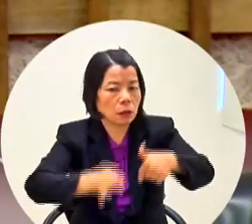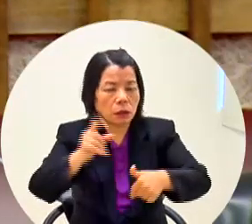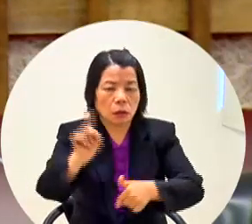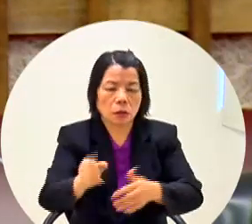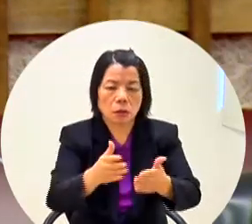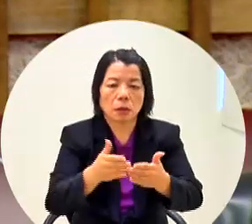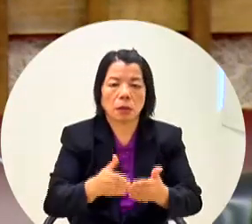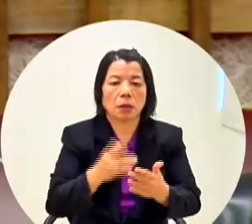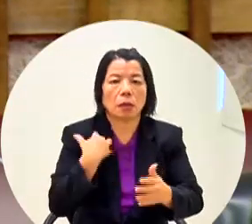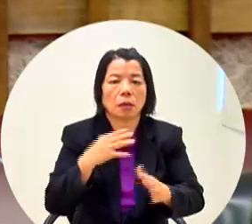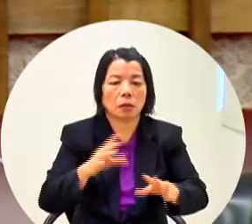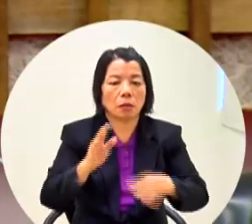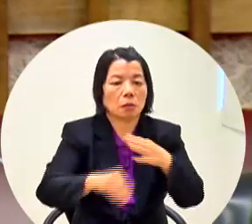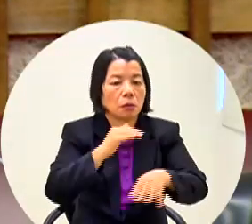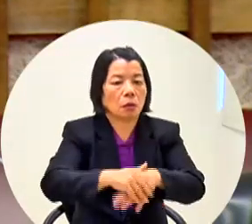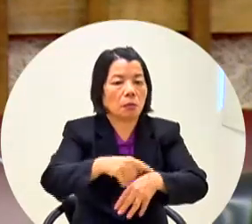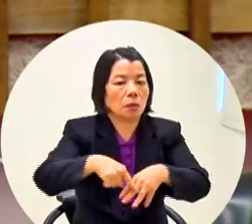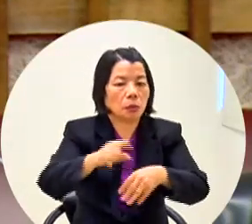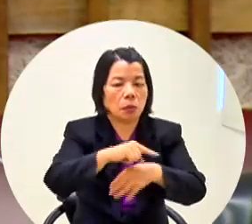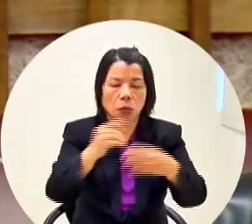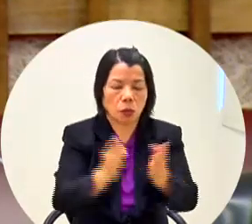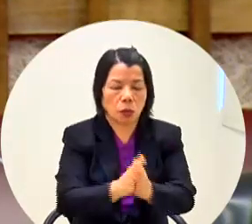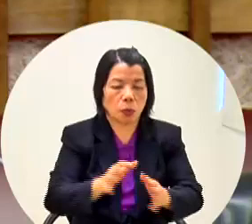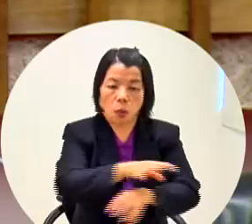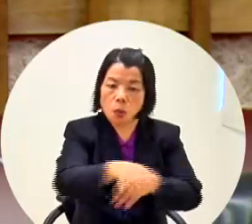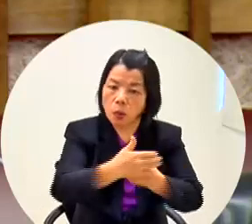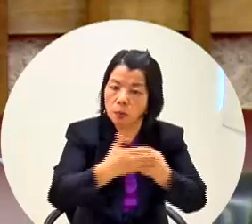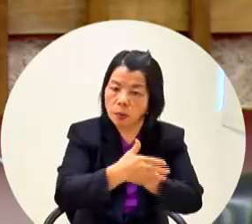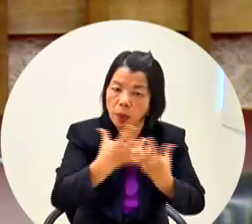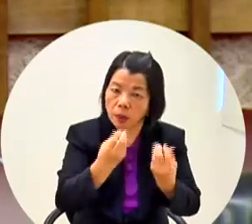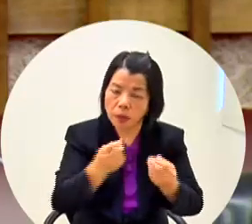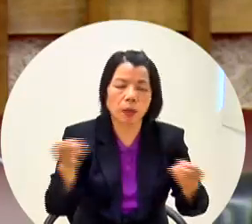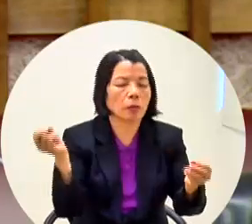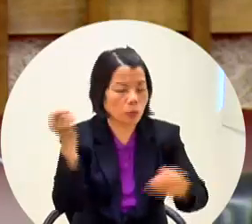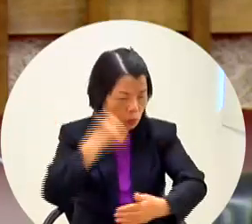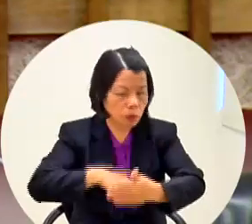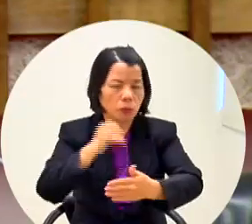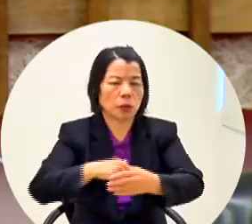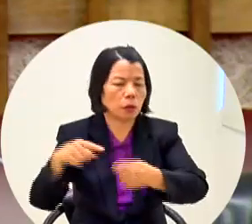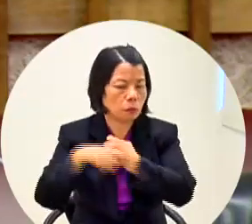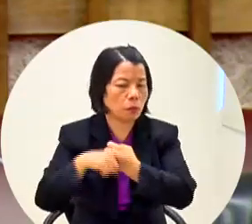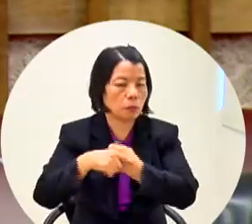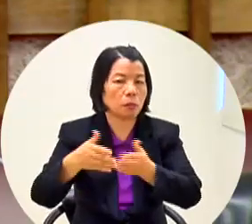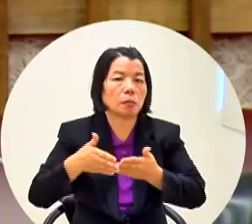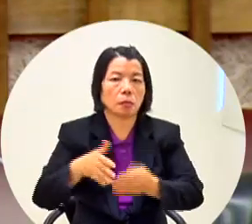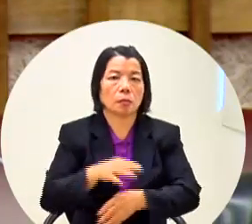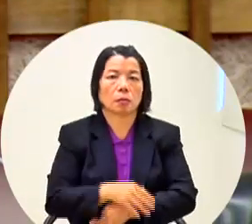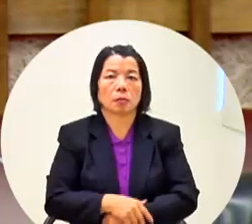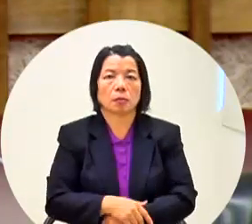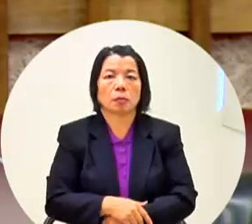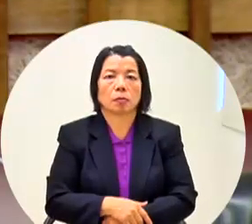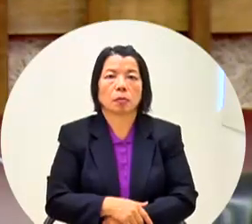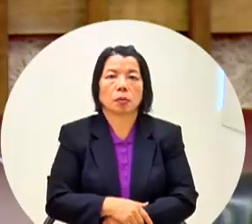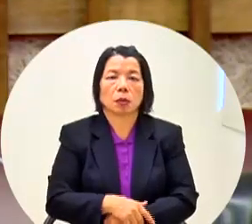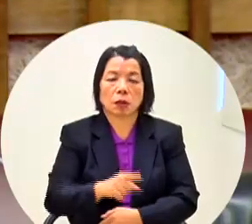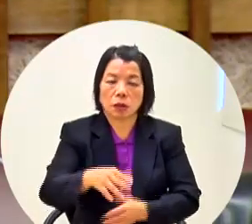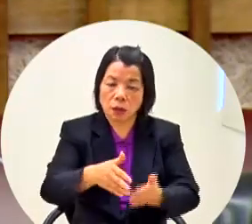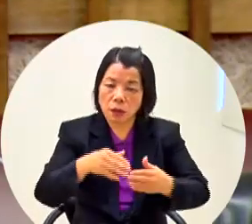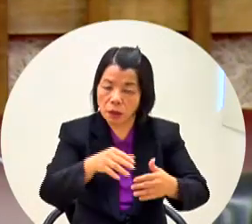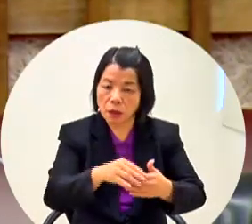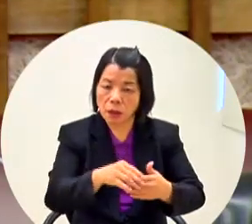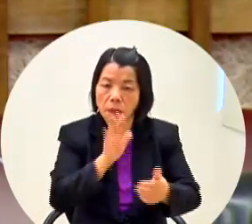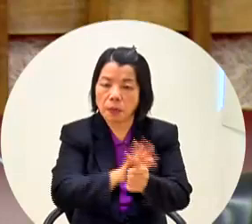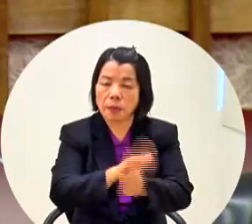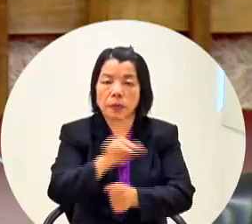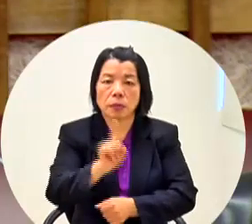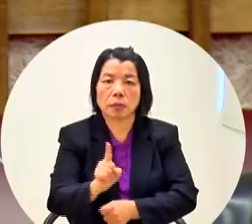少？哦，这个是一定要把它放在里面哦。第二个也刚刚提到的，我们要谈到的是后现在被纠的东西哦，太多